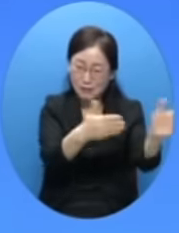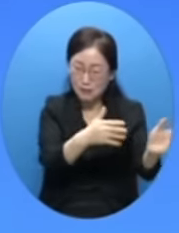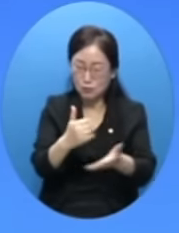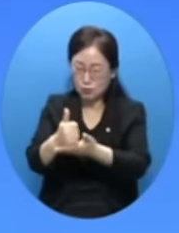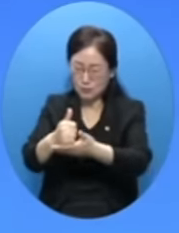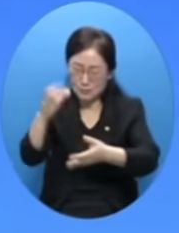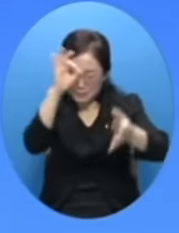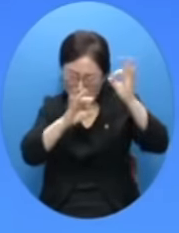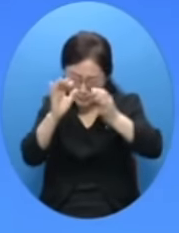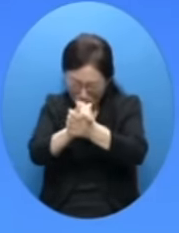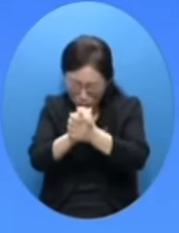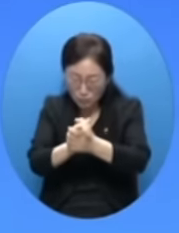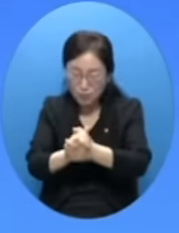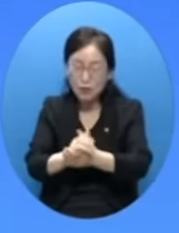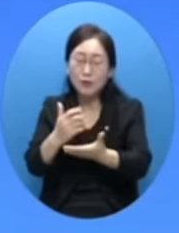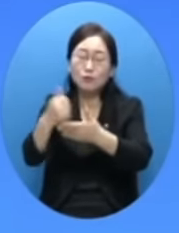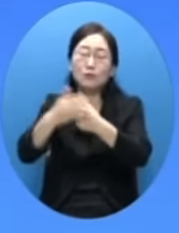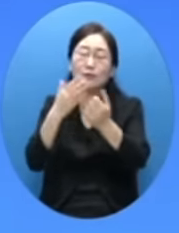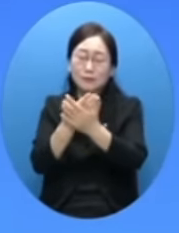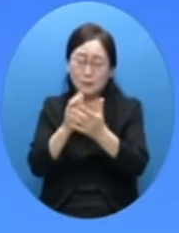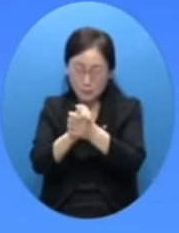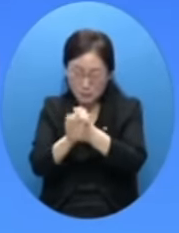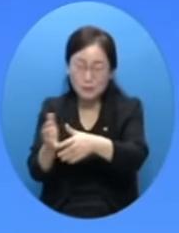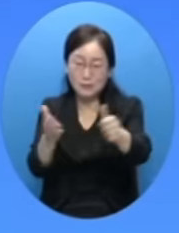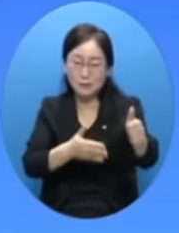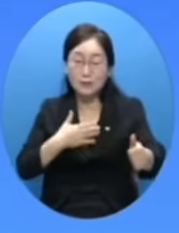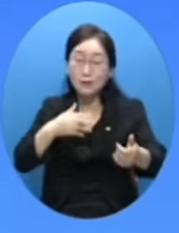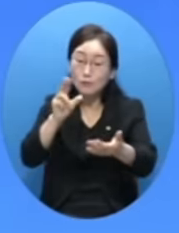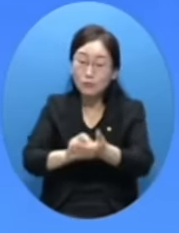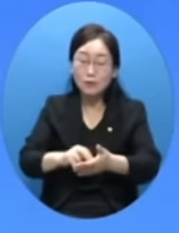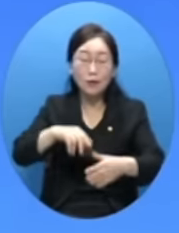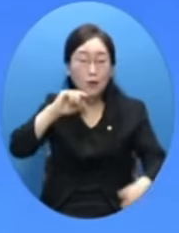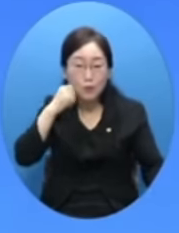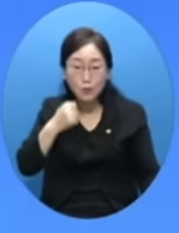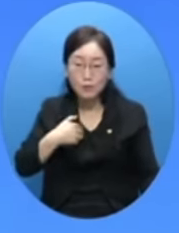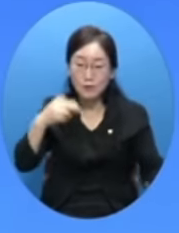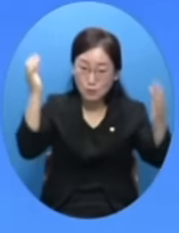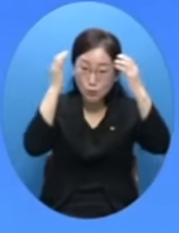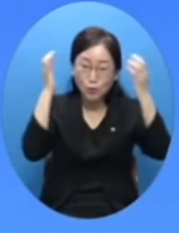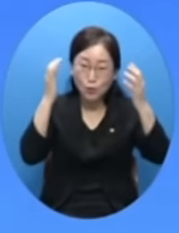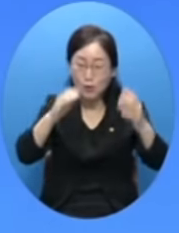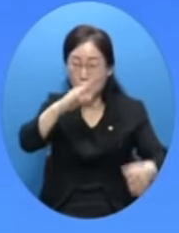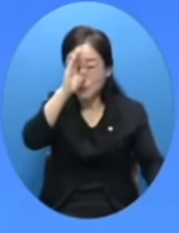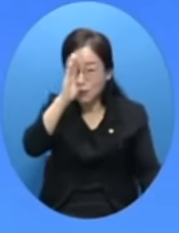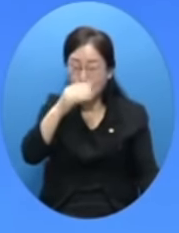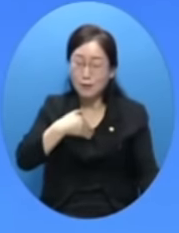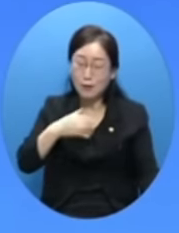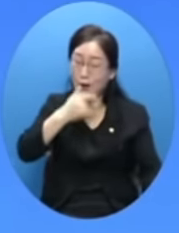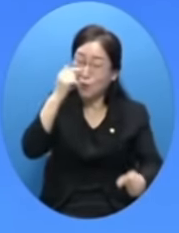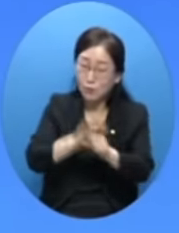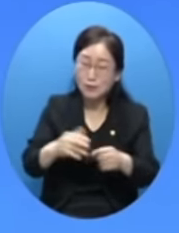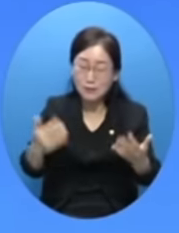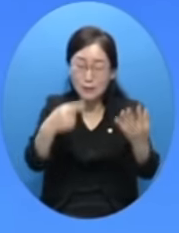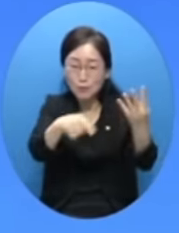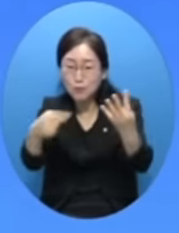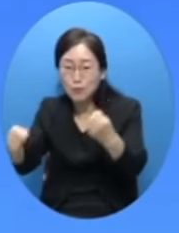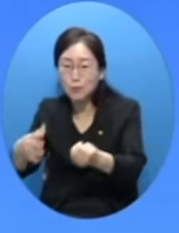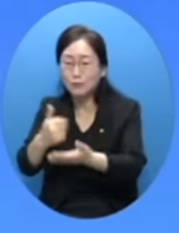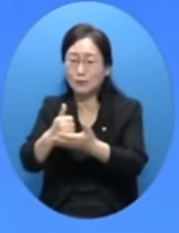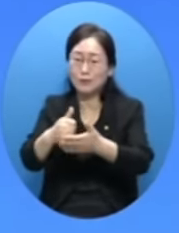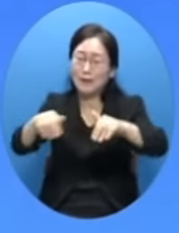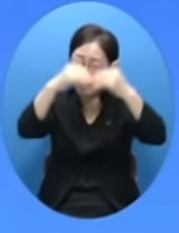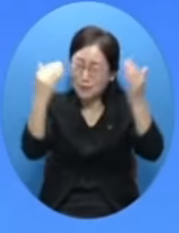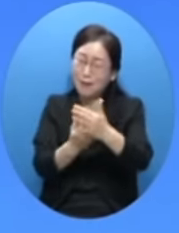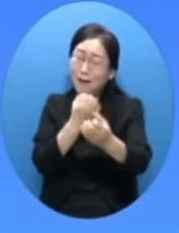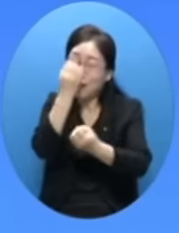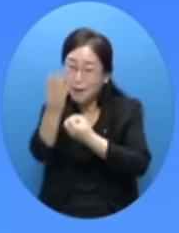바랍니다. 주의 도우심을 간구하기를 바랍니다. 내 문제, 내 어려움, 내 고통, 내 질병, 나의 억울한 일 다 주님께